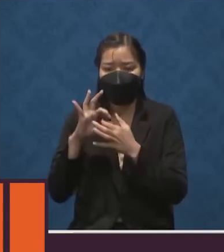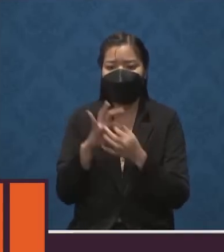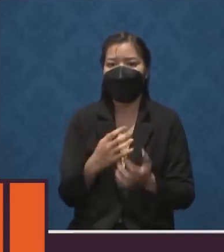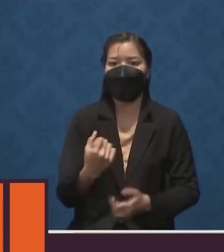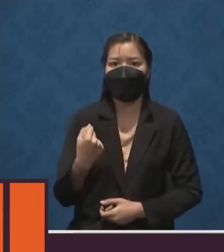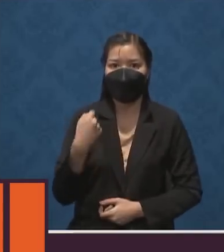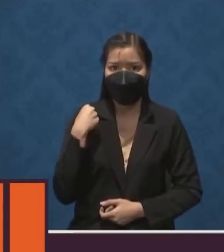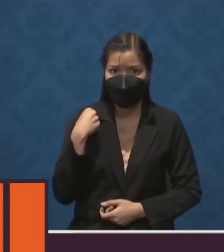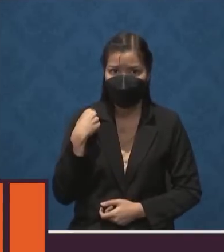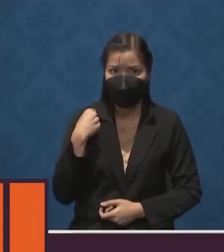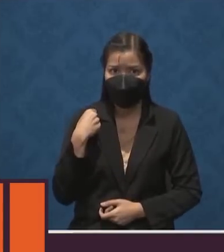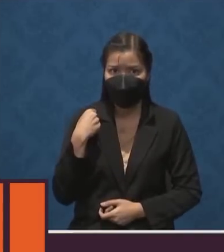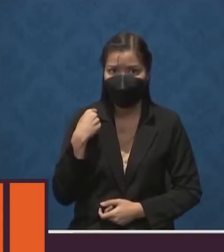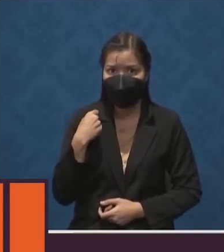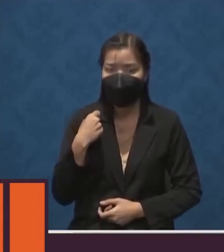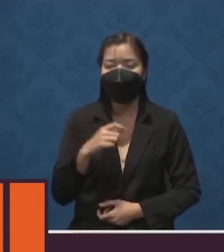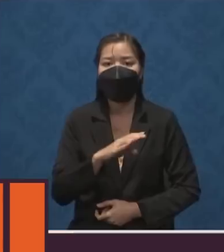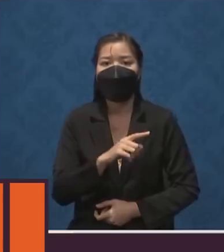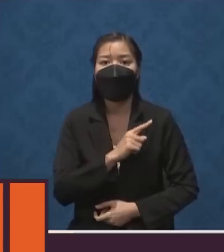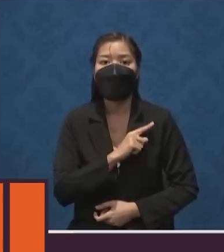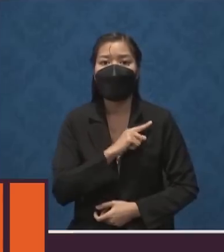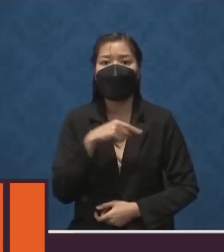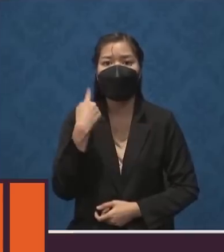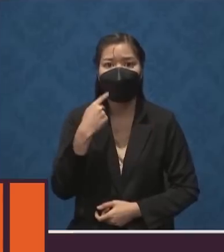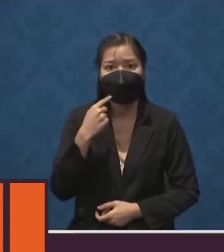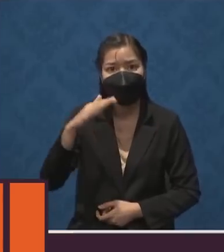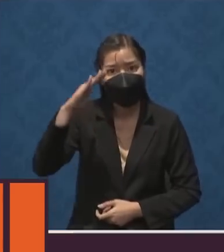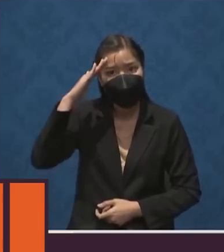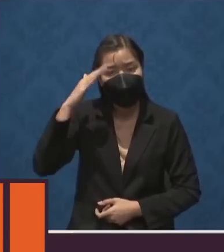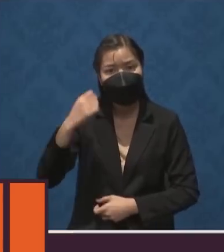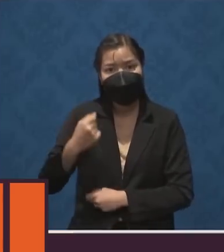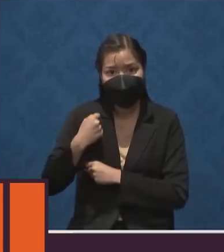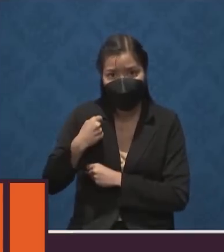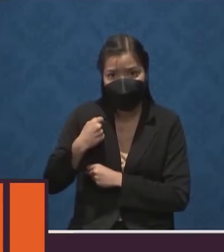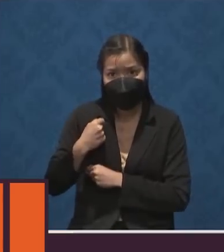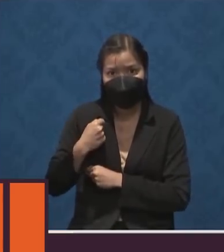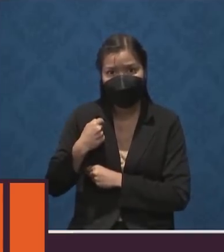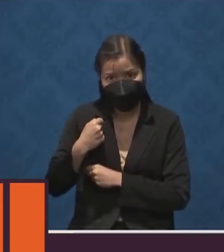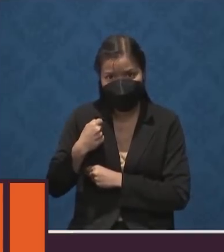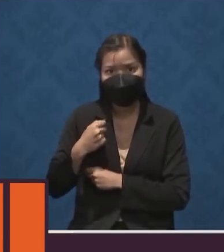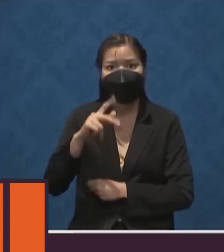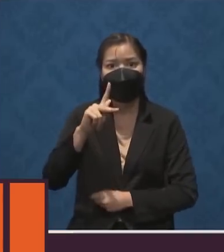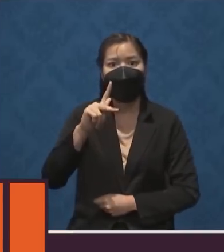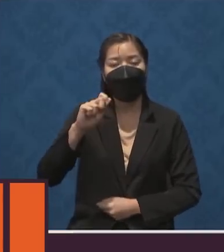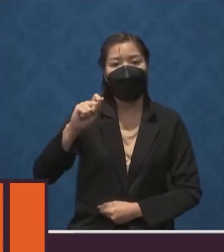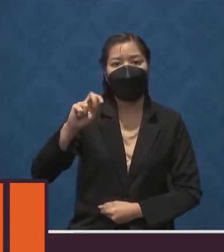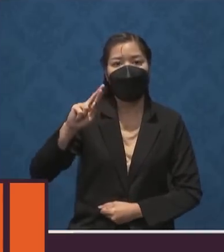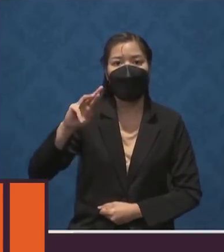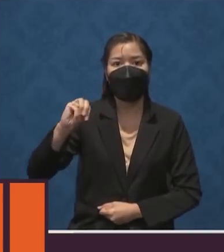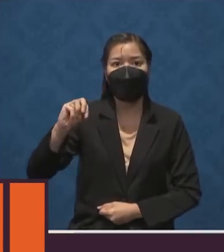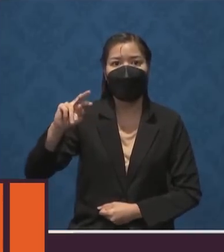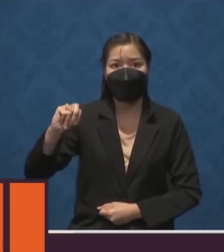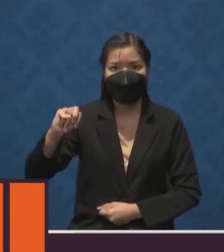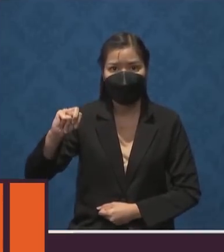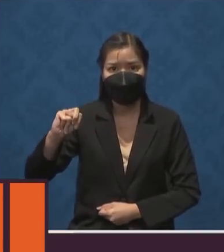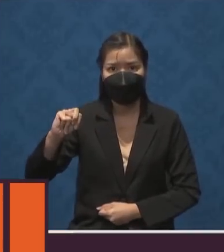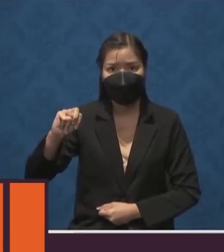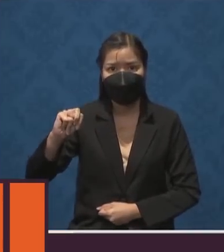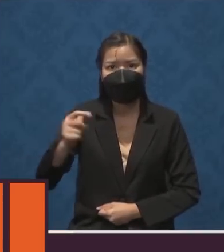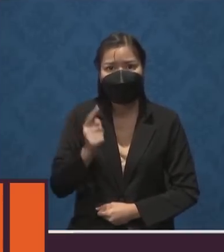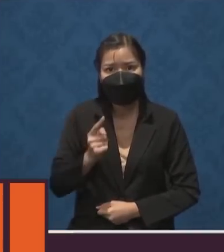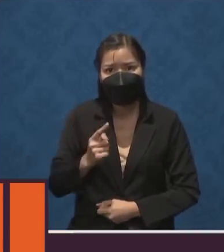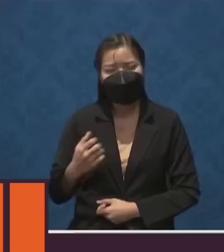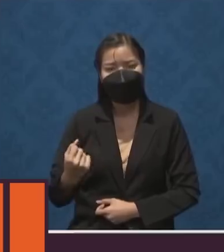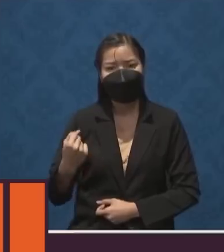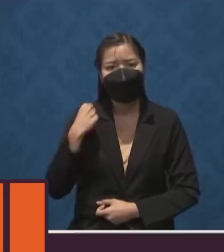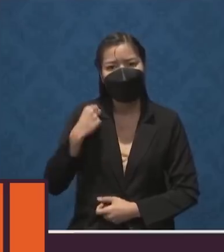ตเป็หน้าที่ของตรหาร หอวาหน่วยงานกึ่งตรหาร อยางatar wanting finishedแต่ความจริแล้ว เราควจะไปสขอสตุปที่ว่าความมนคงปั